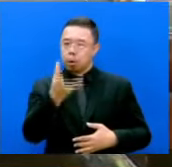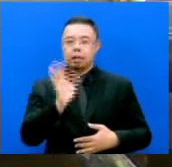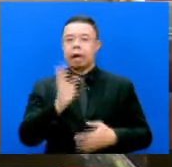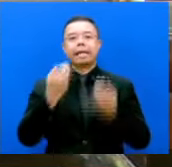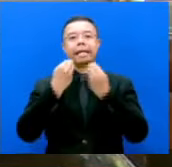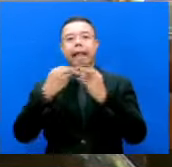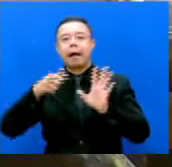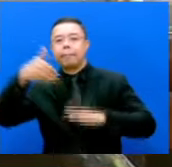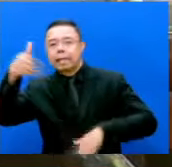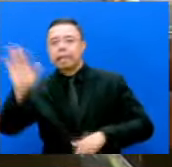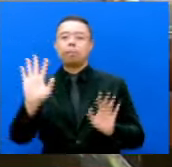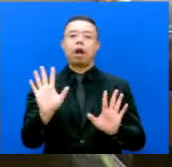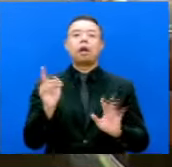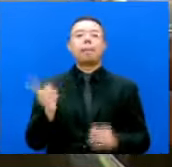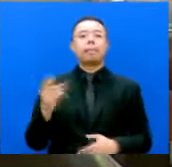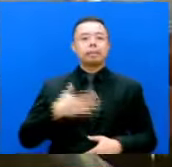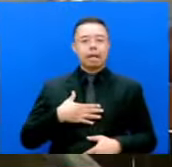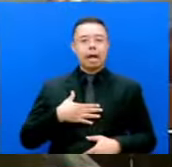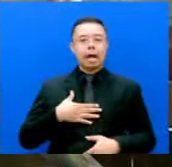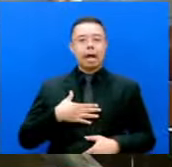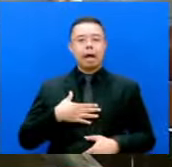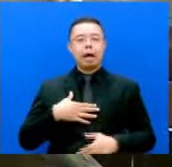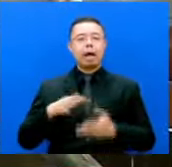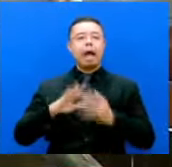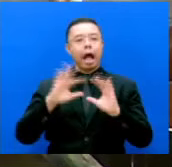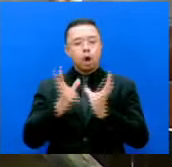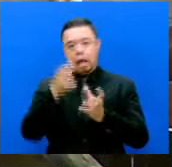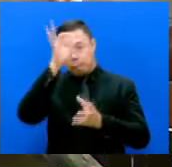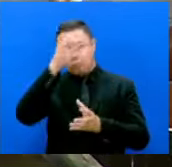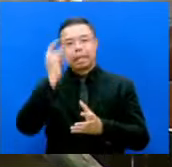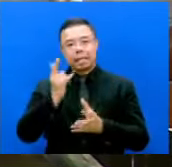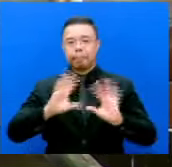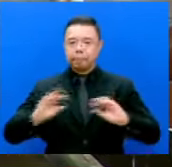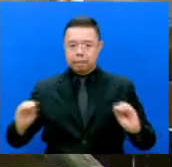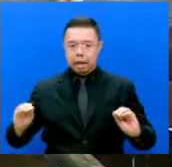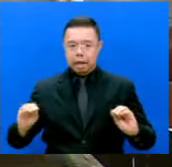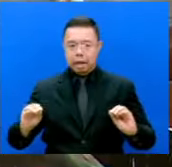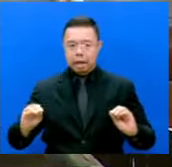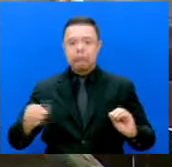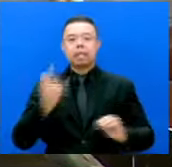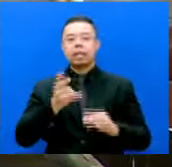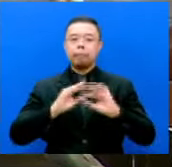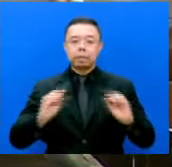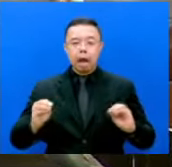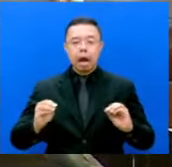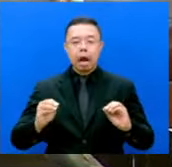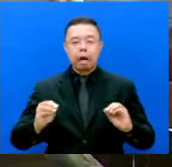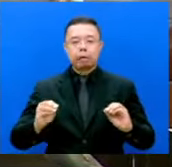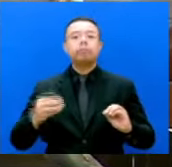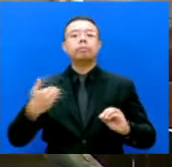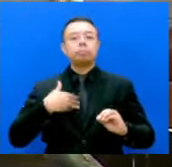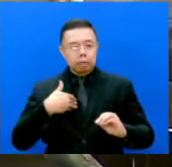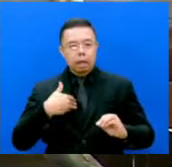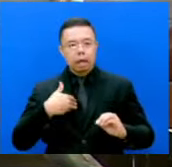menghilang. Namun karena saya sebagai seorang anggota kepolisian yang masih aktif ya Pak. Yang masih aktif yang tentunya